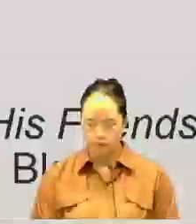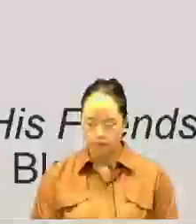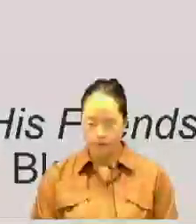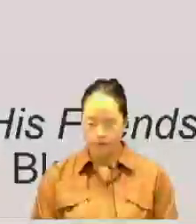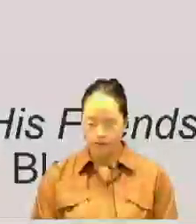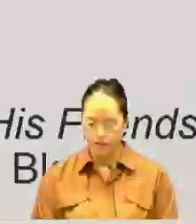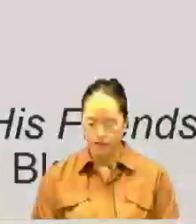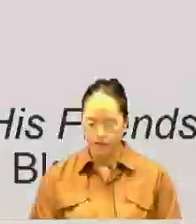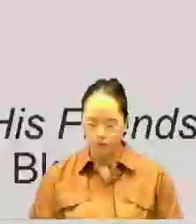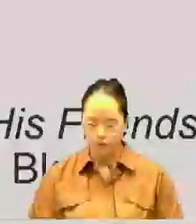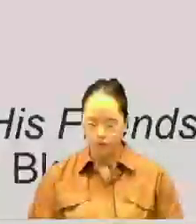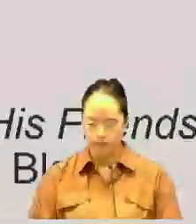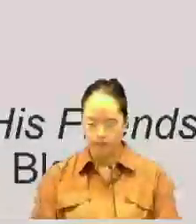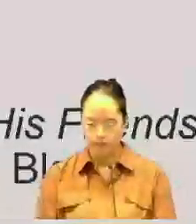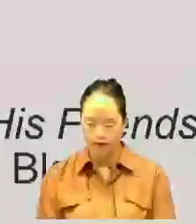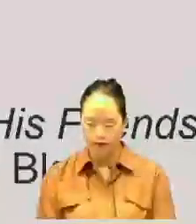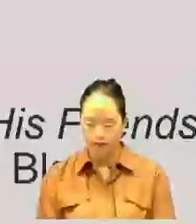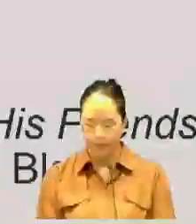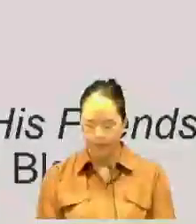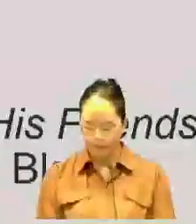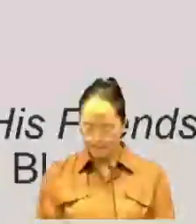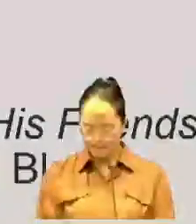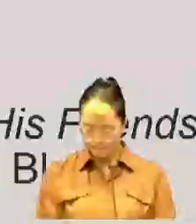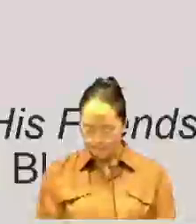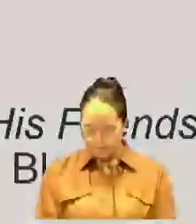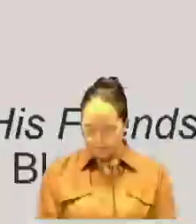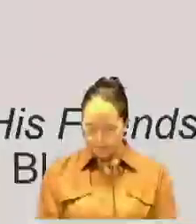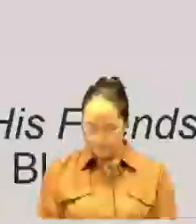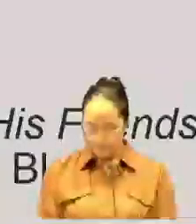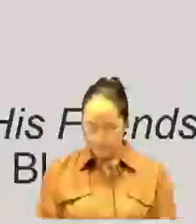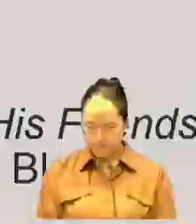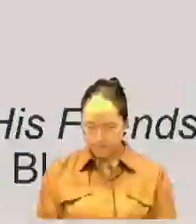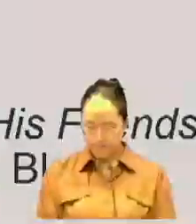这个是约伯承受苦难的这幅图，